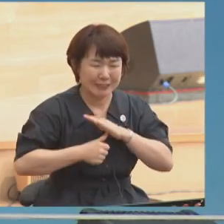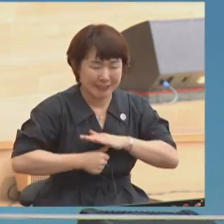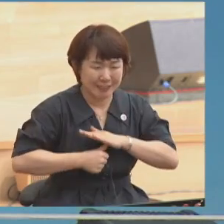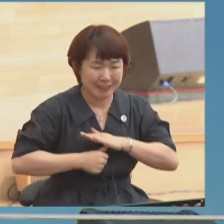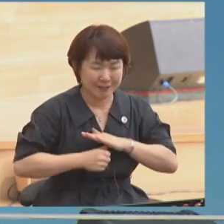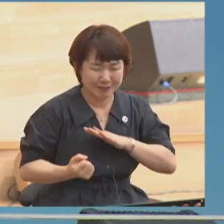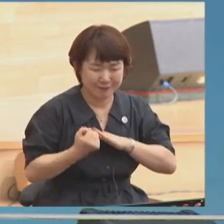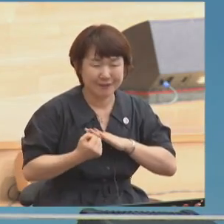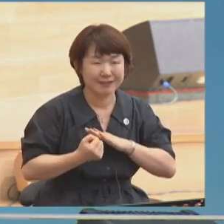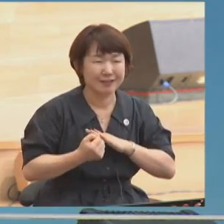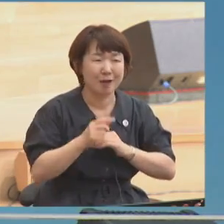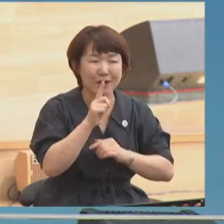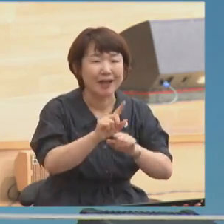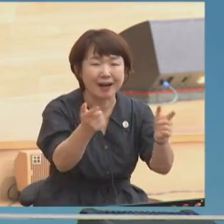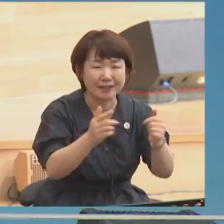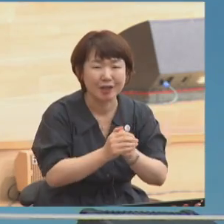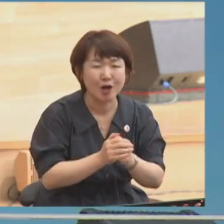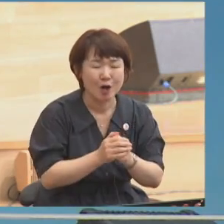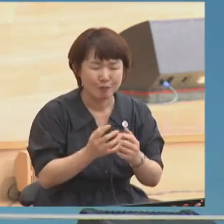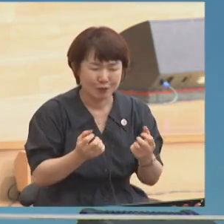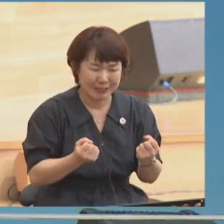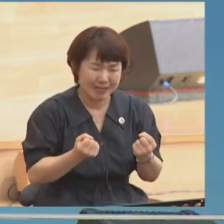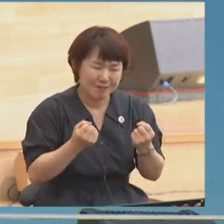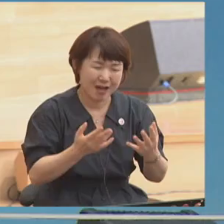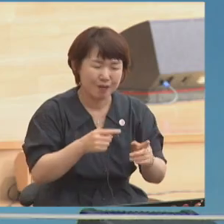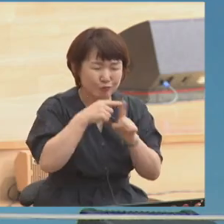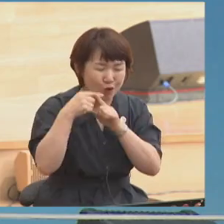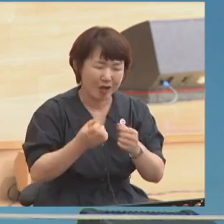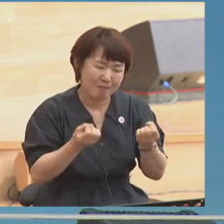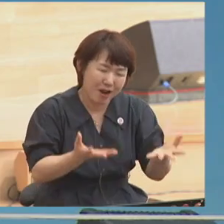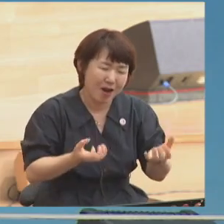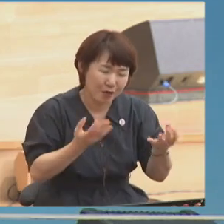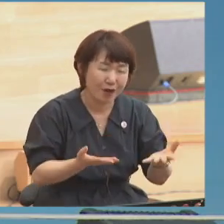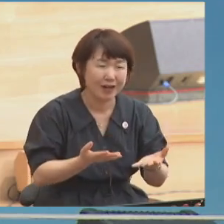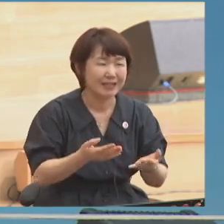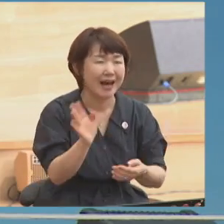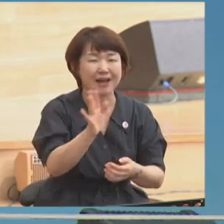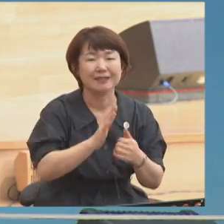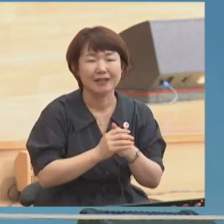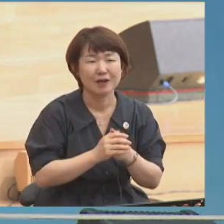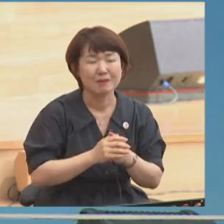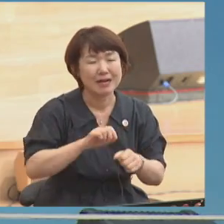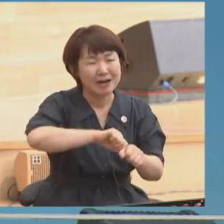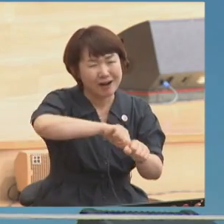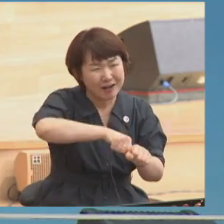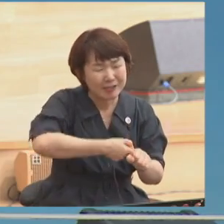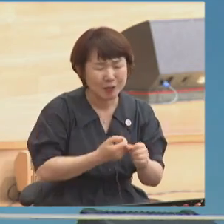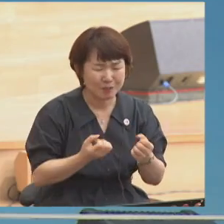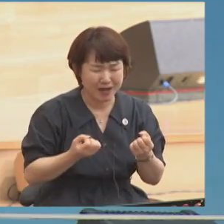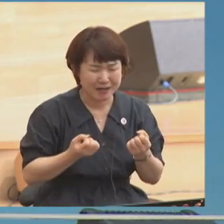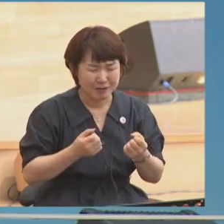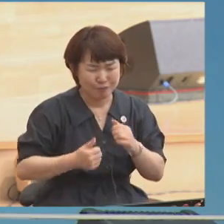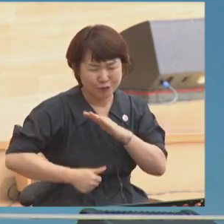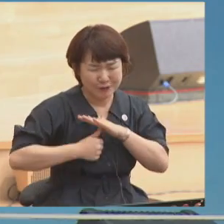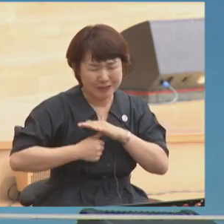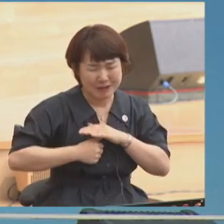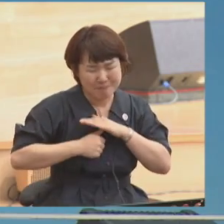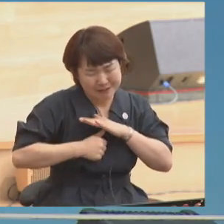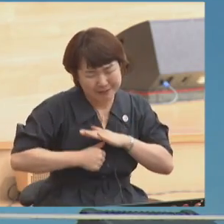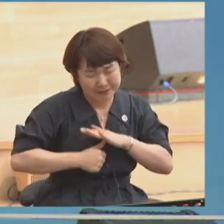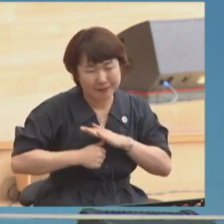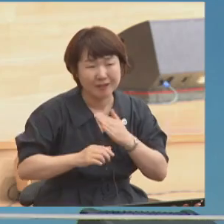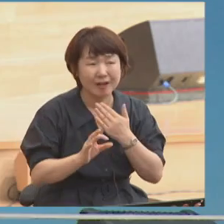아닙니다. 무조건 어떤 주먹을 풀어야 된다 이런 의무를 얘기하는 게 아니에요. 억지로 분노를 풀려고 하면